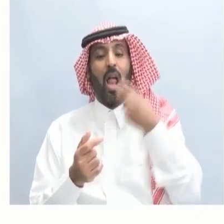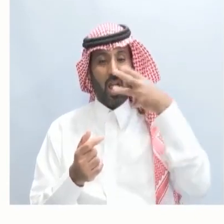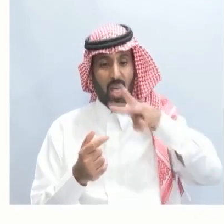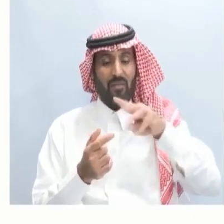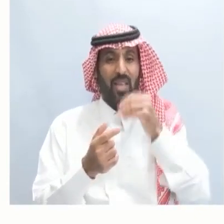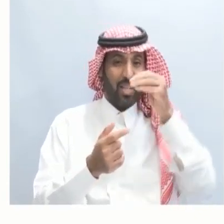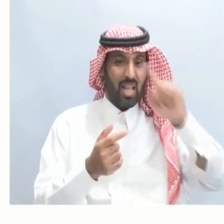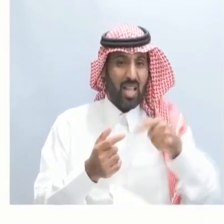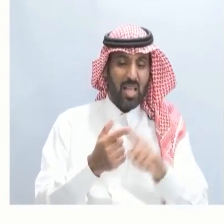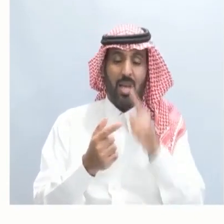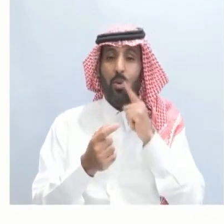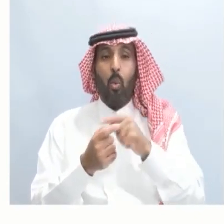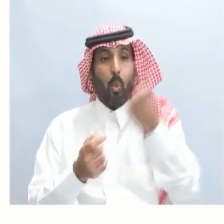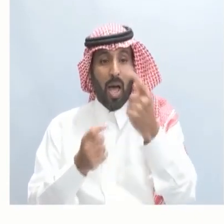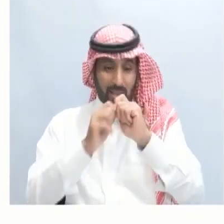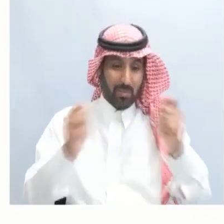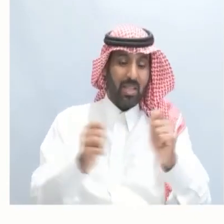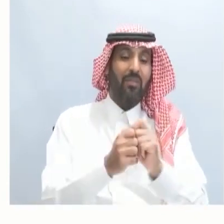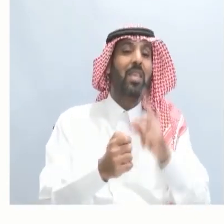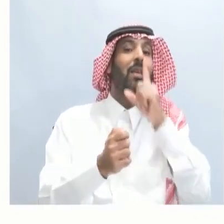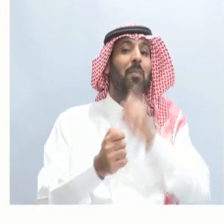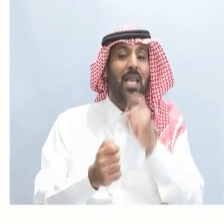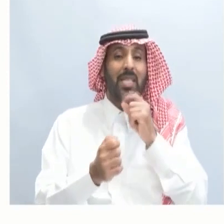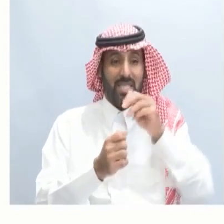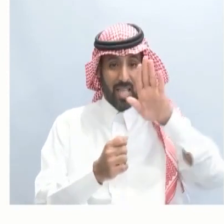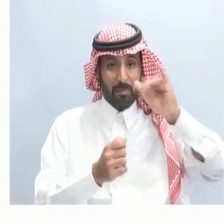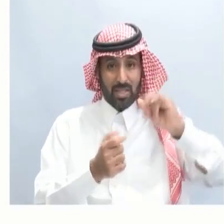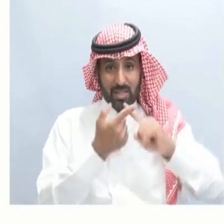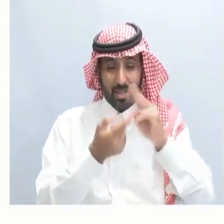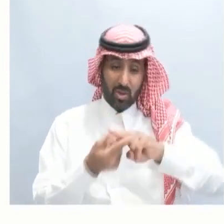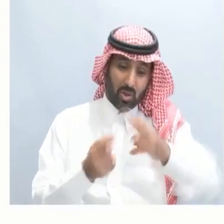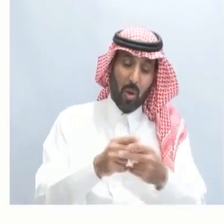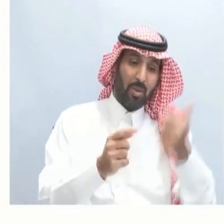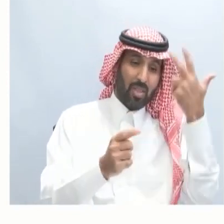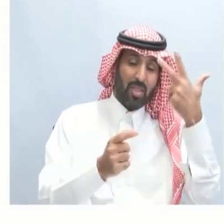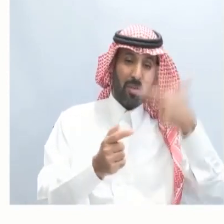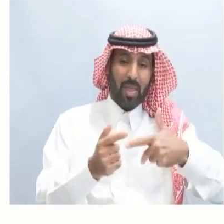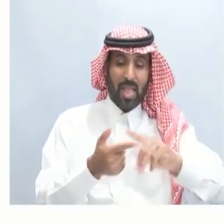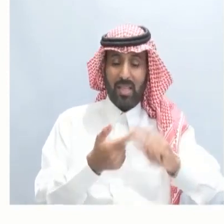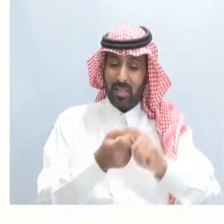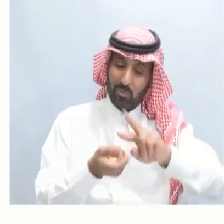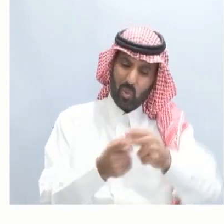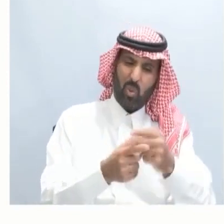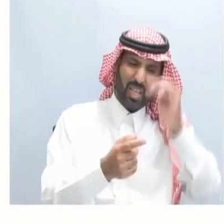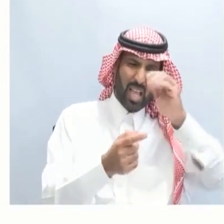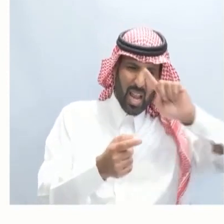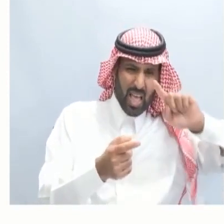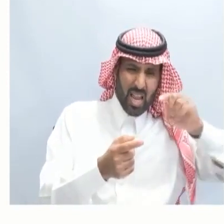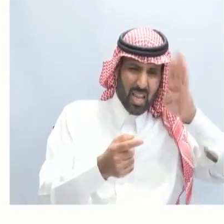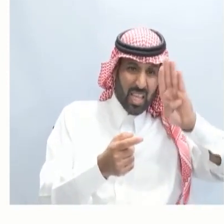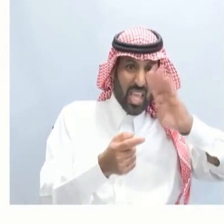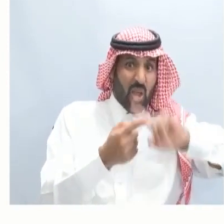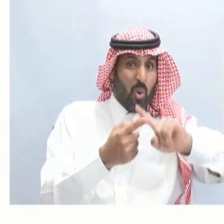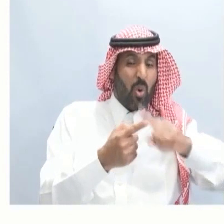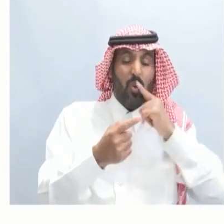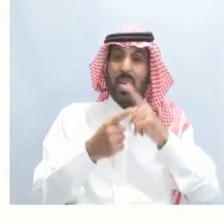الوا متر فيه 100 سم فبالتالي عند التحويل من 80 غرام للكيلوغرام احسنتم ساقس على